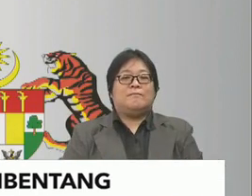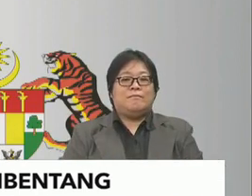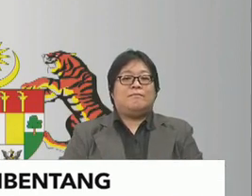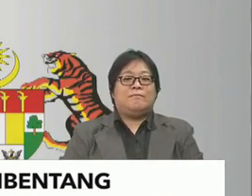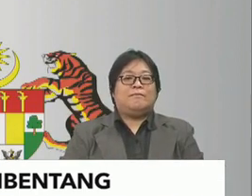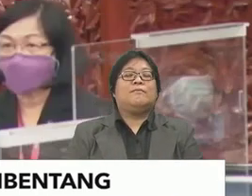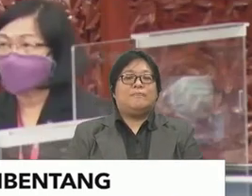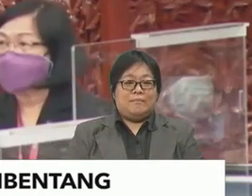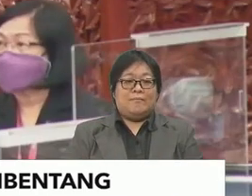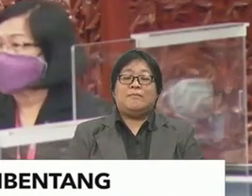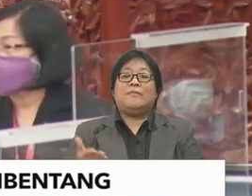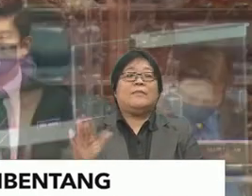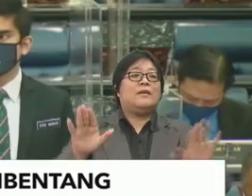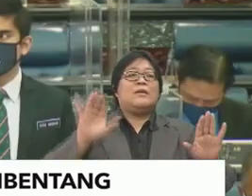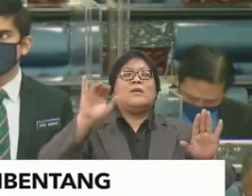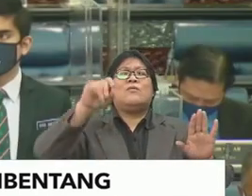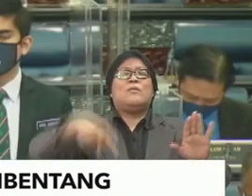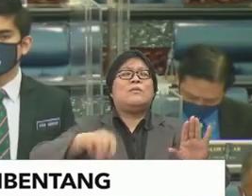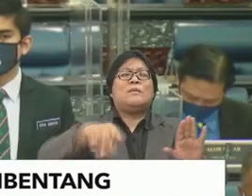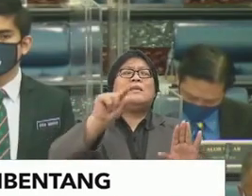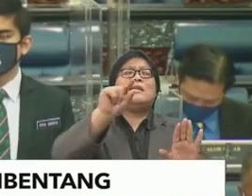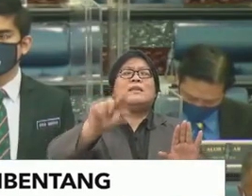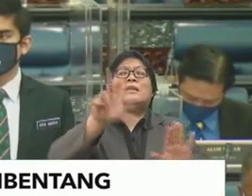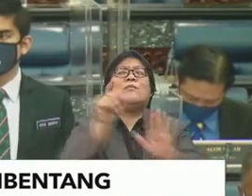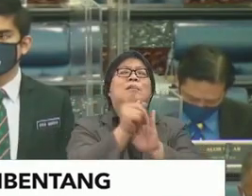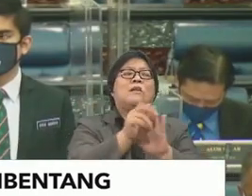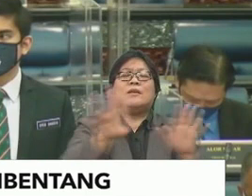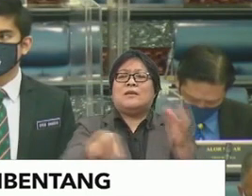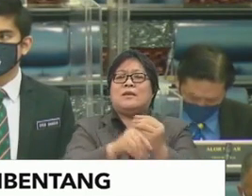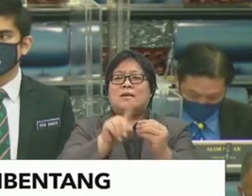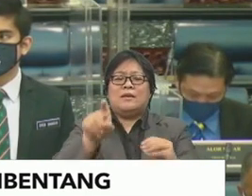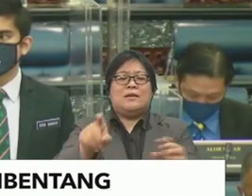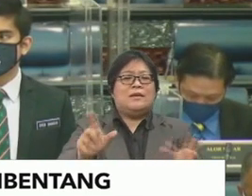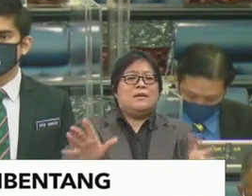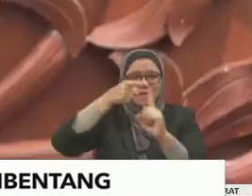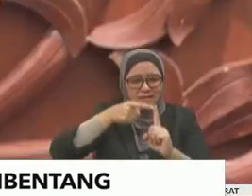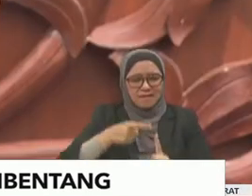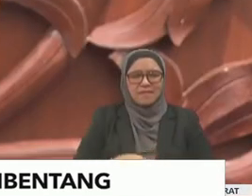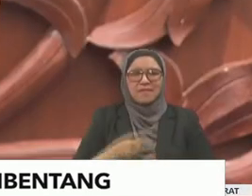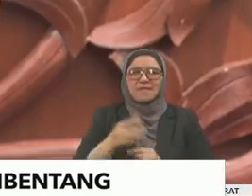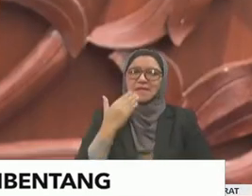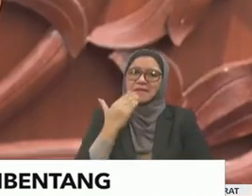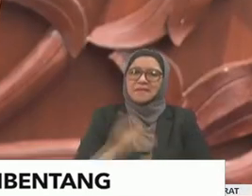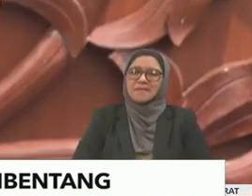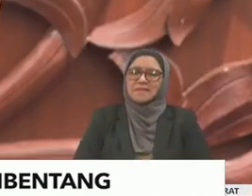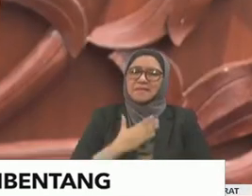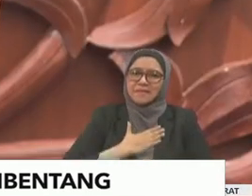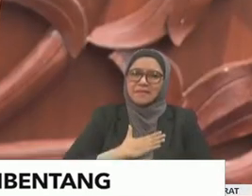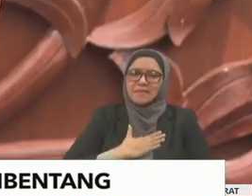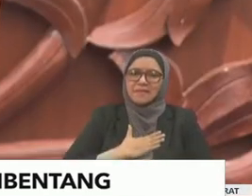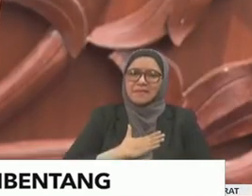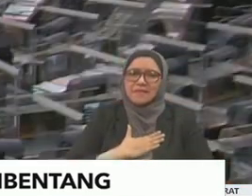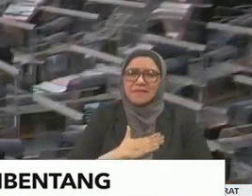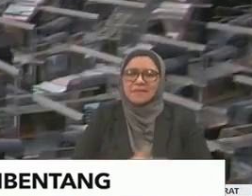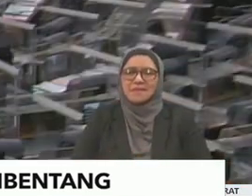bagi are you 35 Idris berkata perbincangan oleh jawatankuasa teknikal undang-undang syarat dan simpel jakim telah